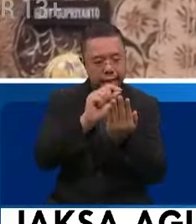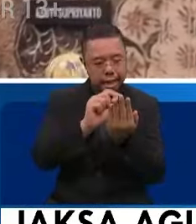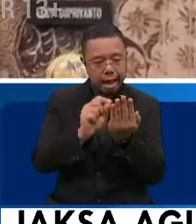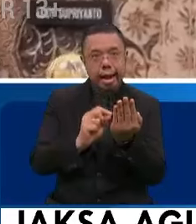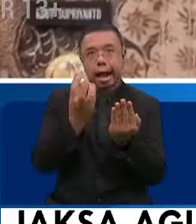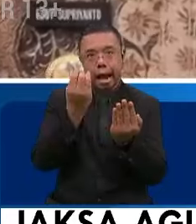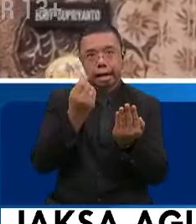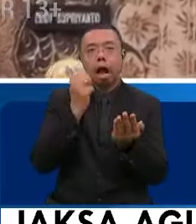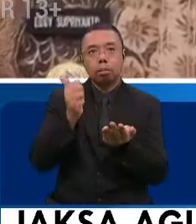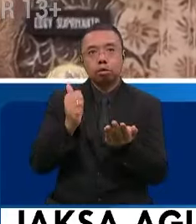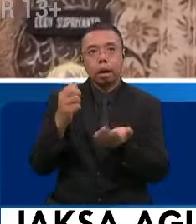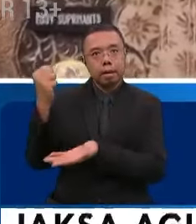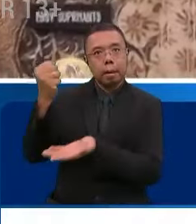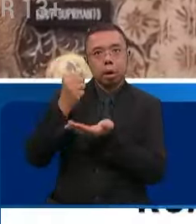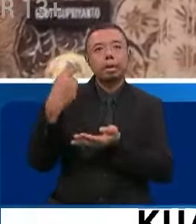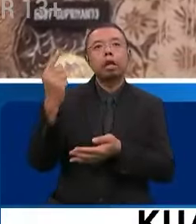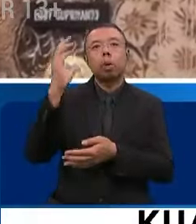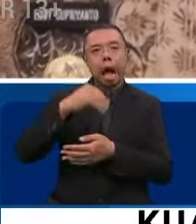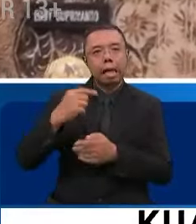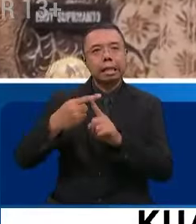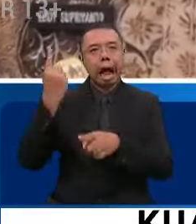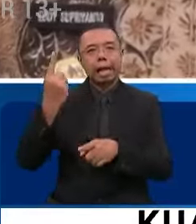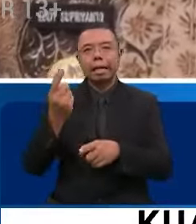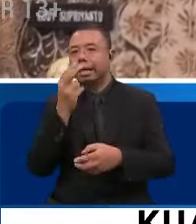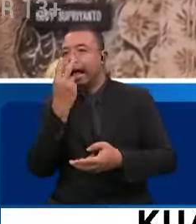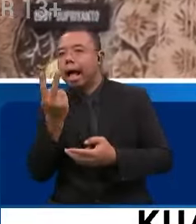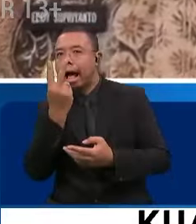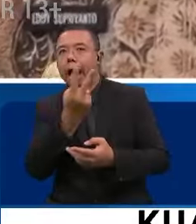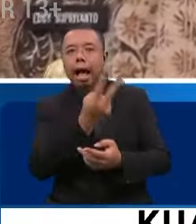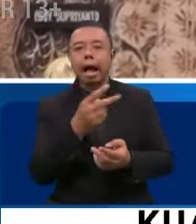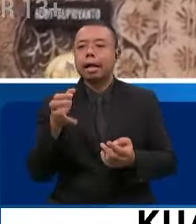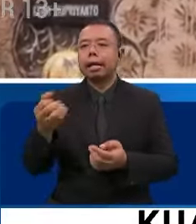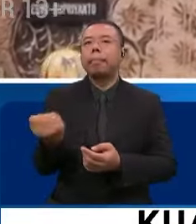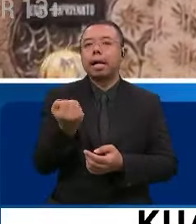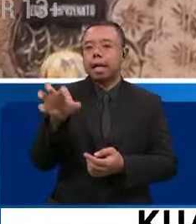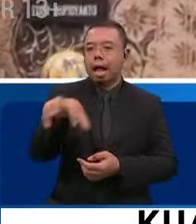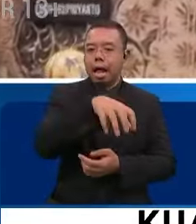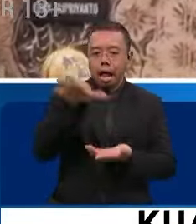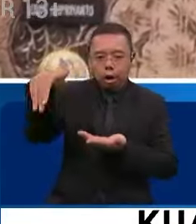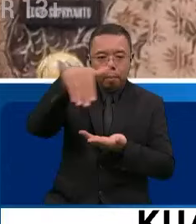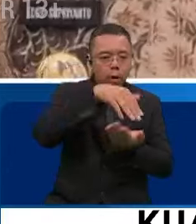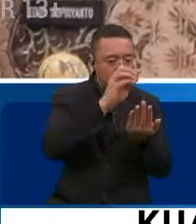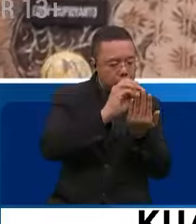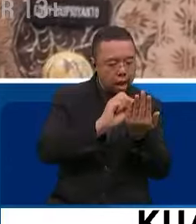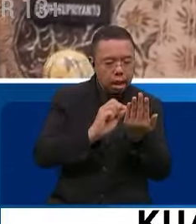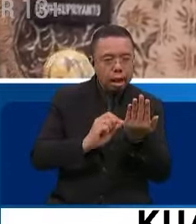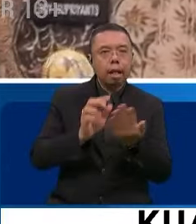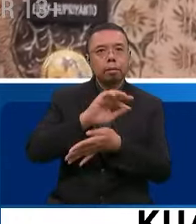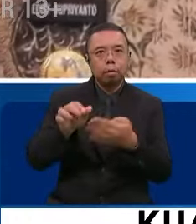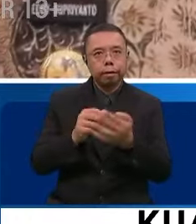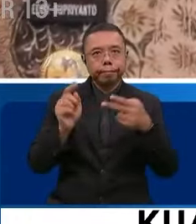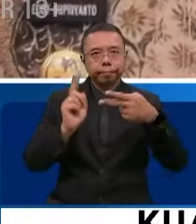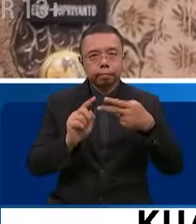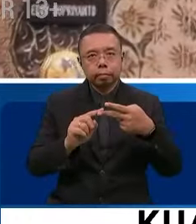harga kebutuhan pokok setiap hari di pasar-pasar yang ada di wilayah Kota Madiun. Juga kita melakukan